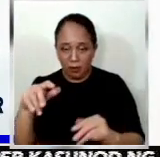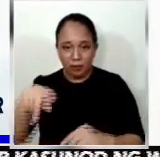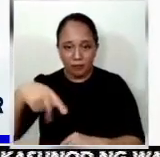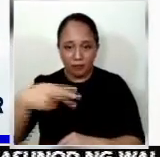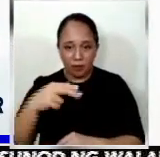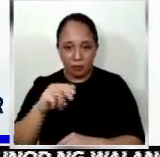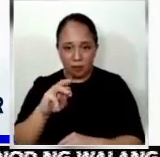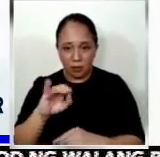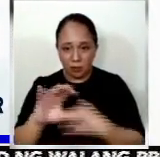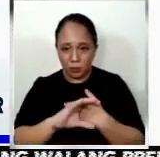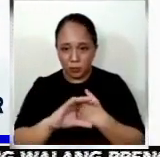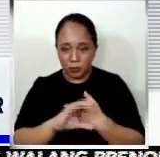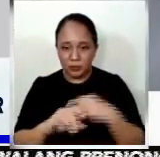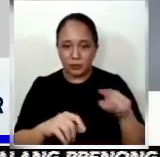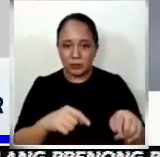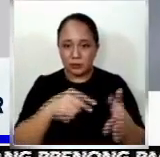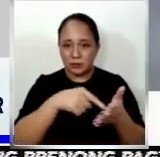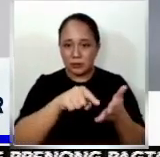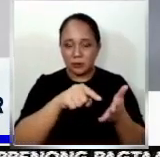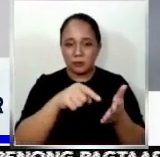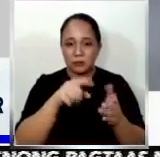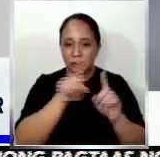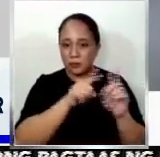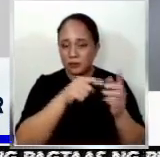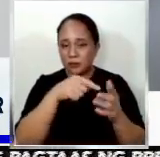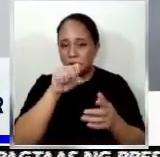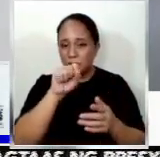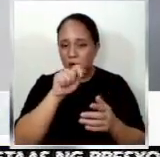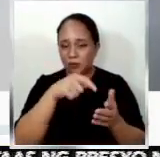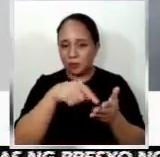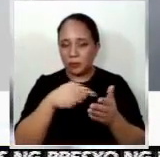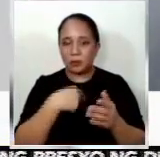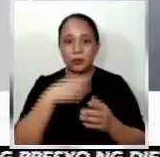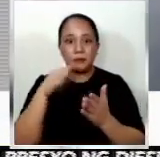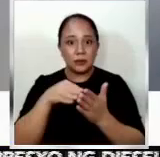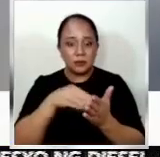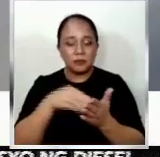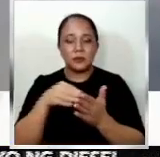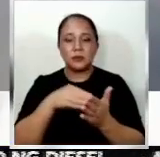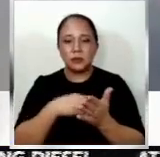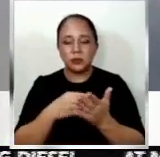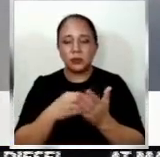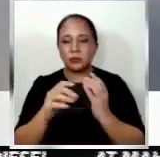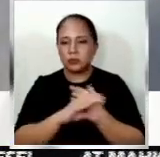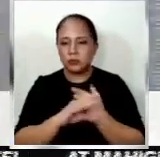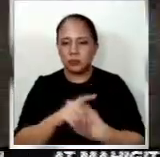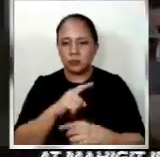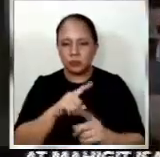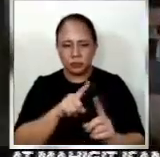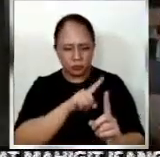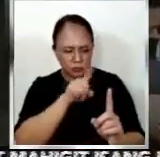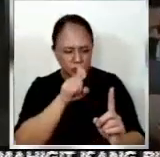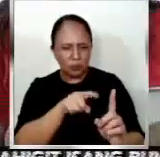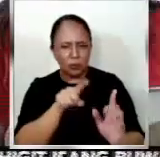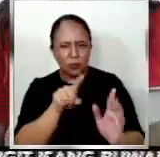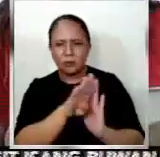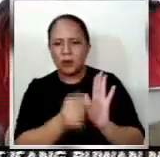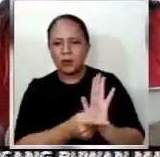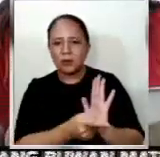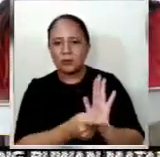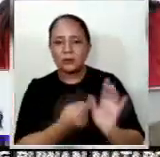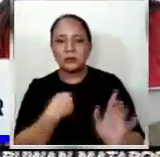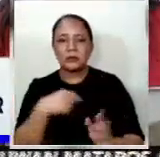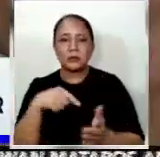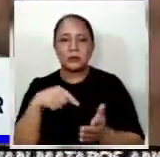sa Starpay na nakakuha rin daw ng bilyong-bilyong-pisong kontrata kahit na questionably umano ang background nito? Isa ang Starpay sa